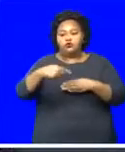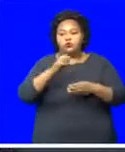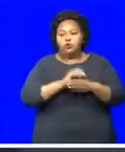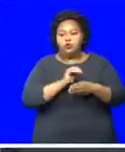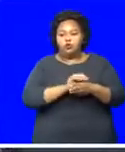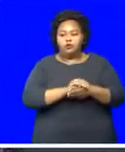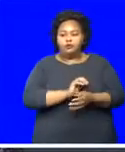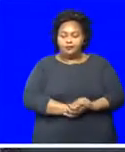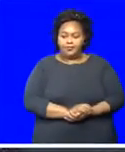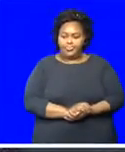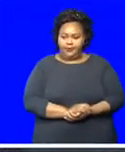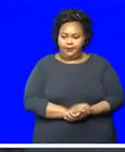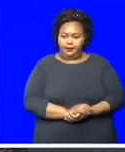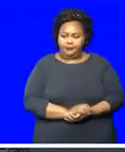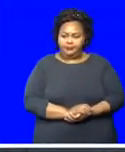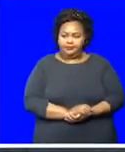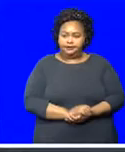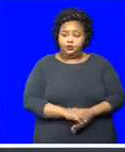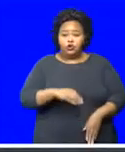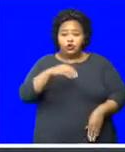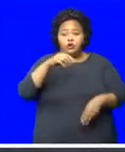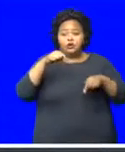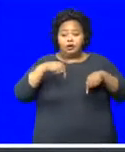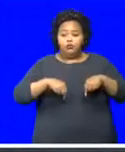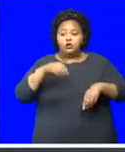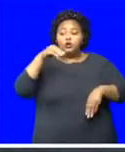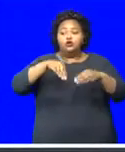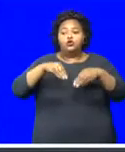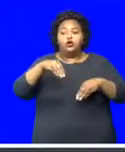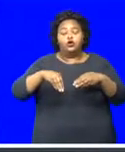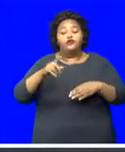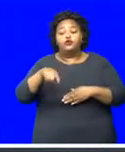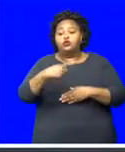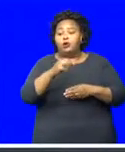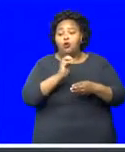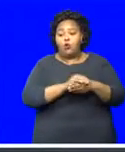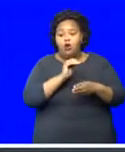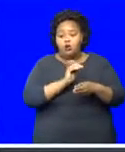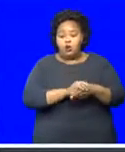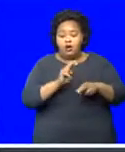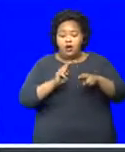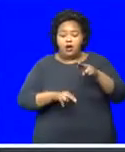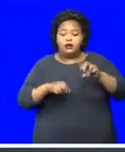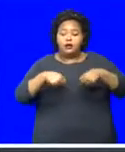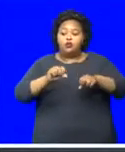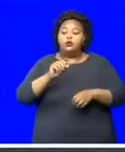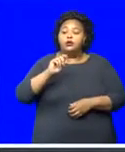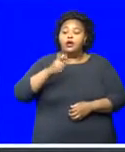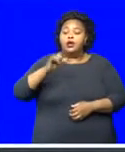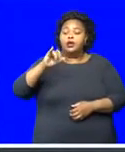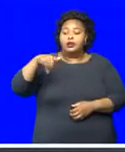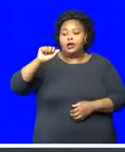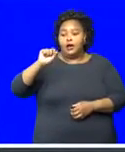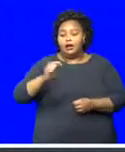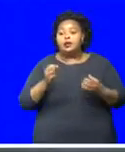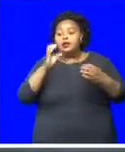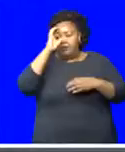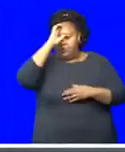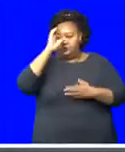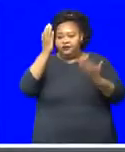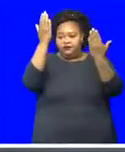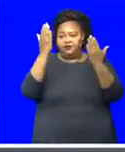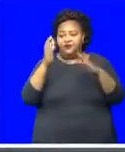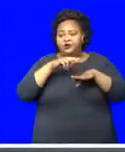Lukhetho lokuvala tikhala tabucopho luchubeke kahle ngemgcibelo etindzaweni letehlukene ngaphansi kwenkhundla yaseGilgal bekuvalwa isikhala sabucopho